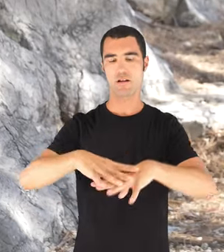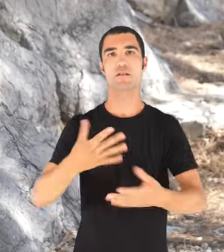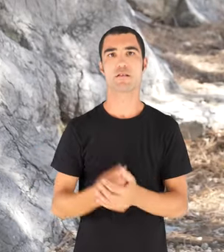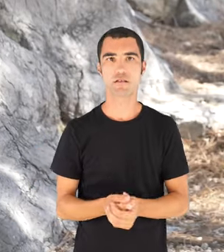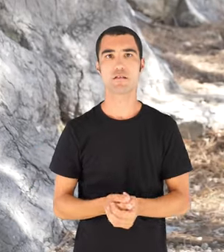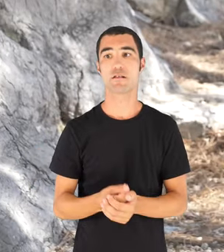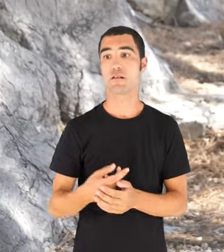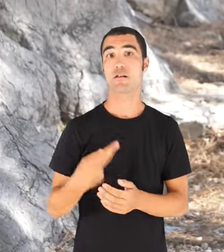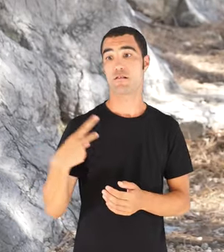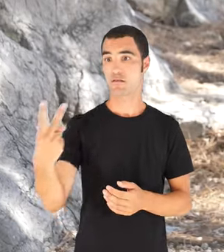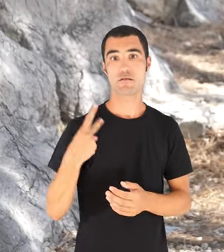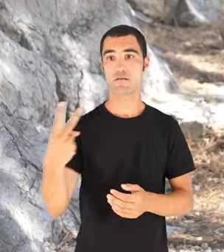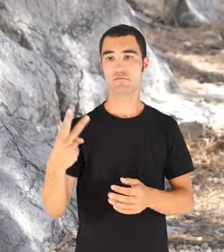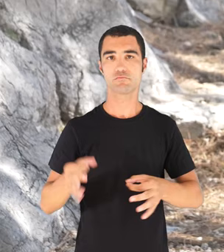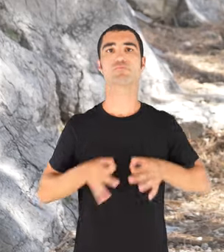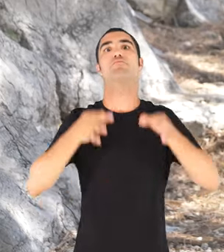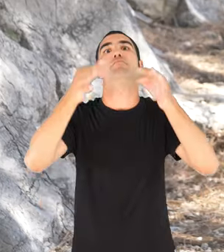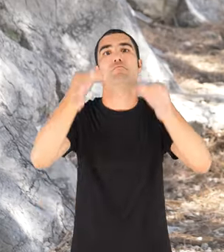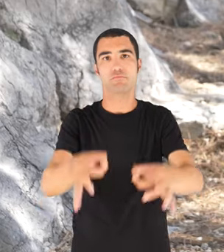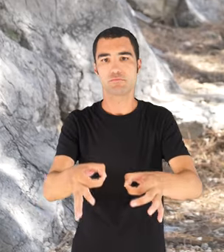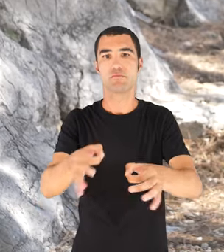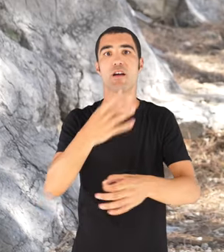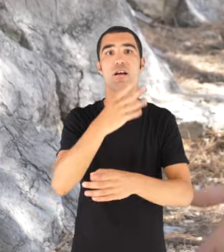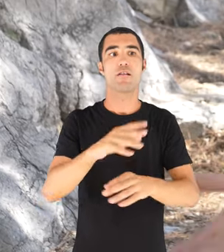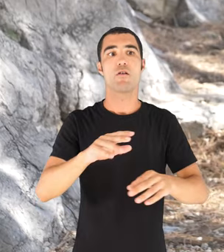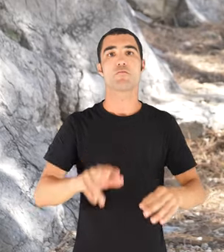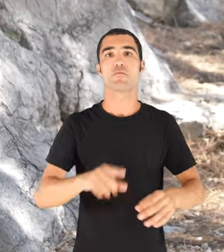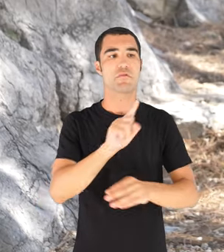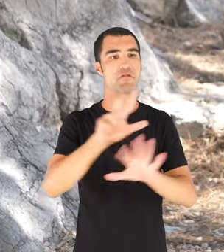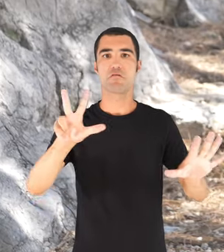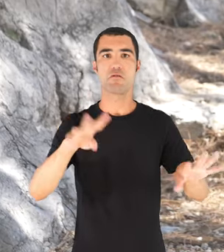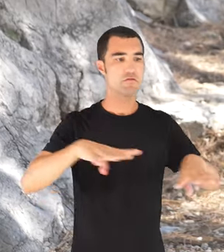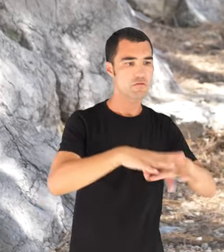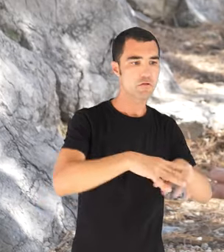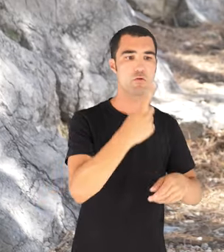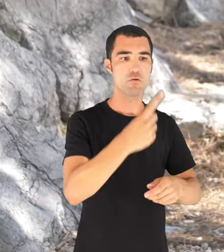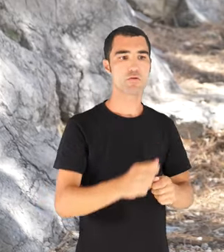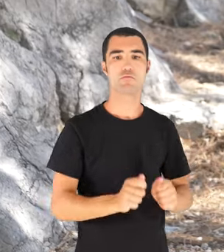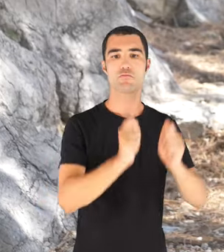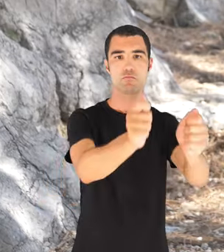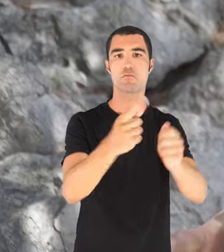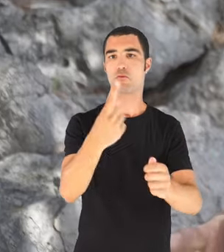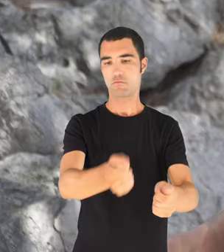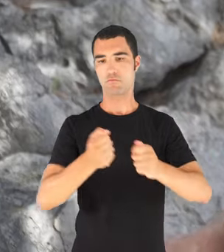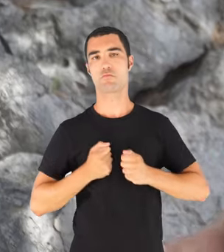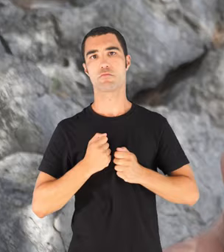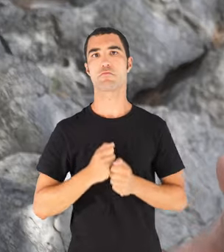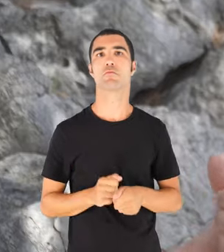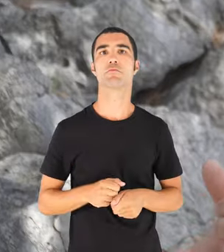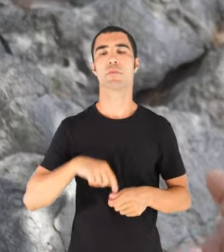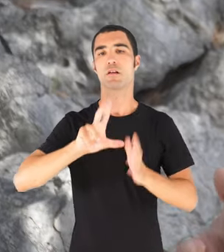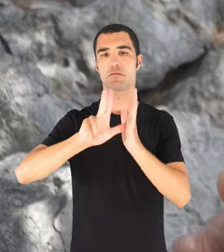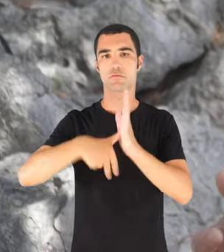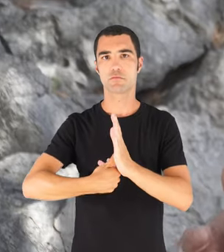O sigui, tots dos arribam, hi ha dues xarxes, una me l'endut jo, una se l'endut ell. O sigui, ara des de